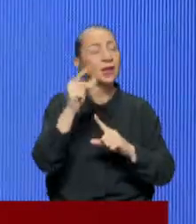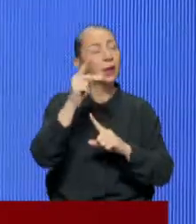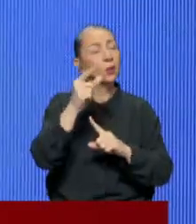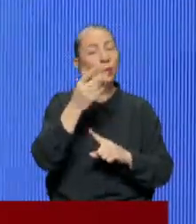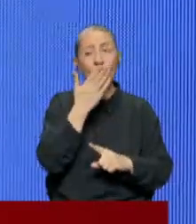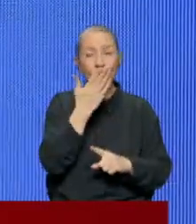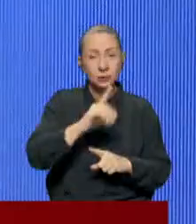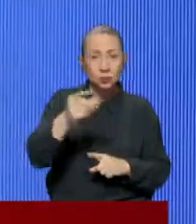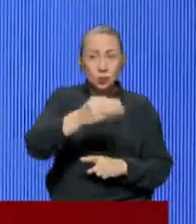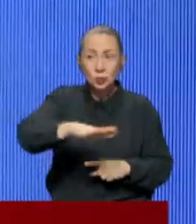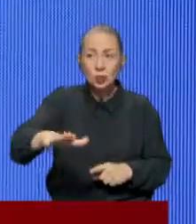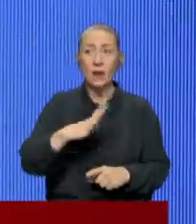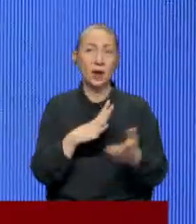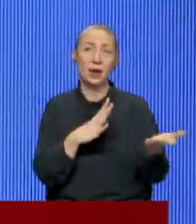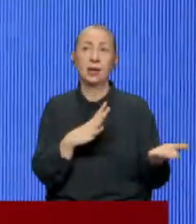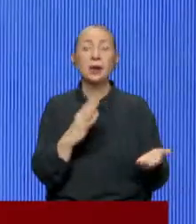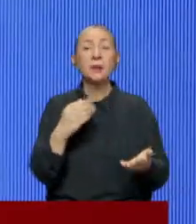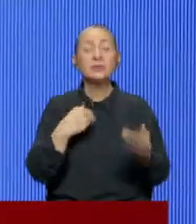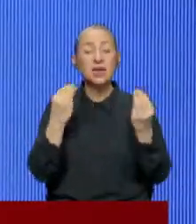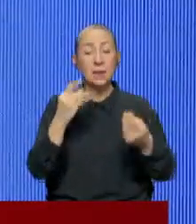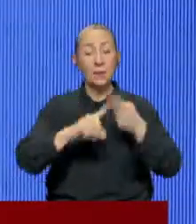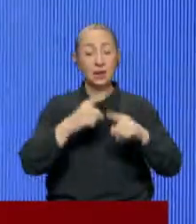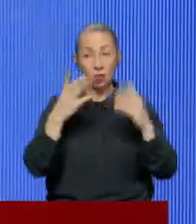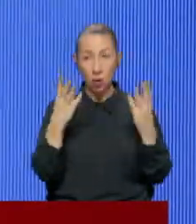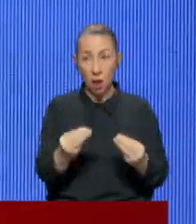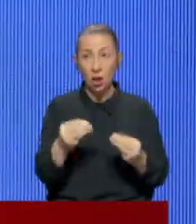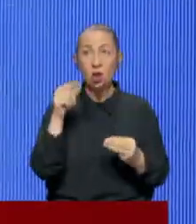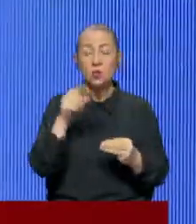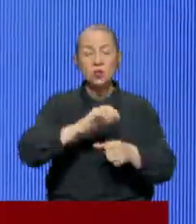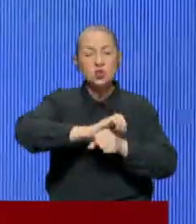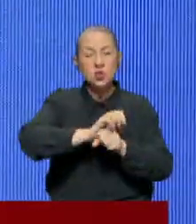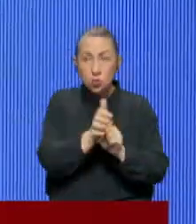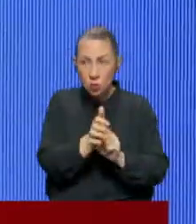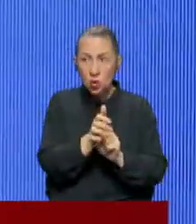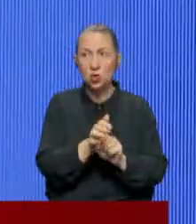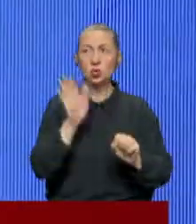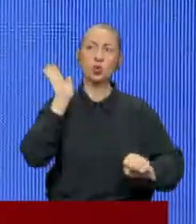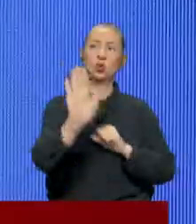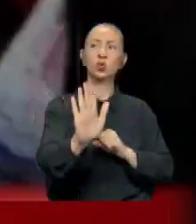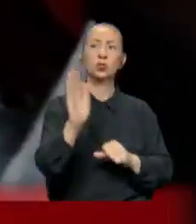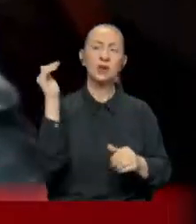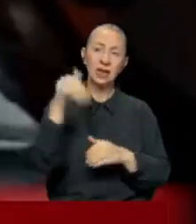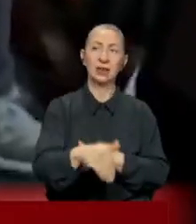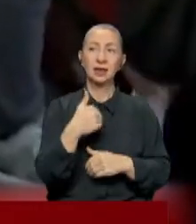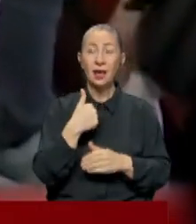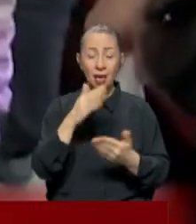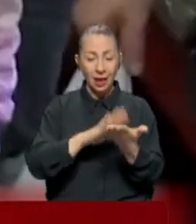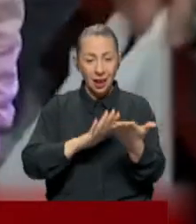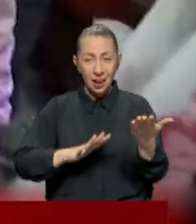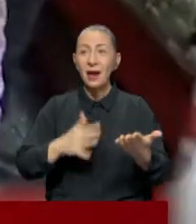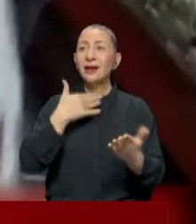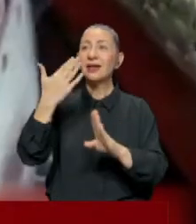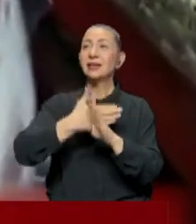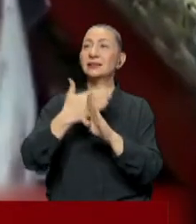ilkokulda okuyan çocuklar var. Biz İYİ Parti olarak bu zulmü durdurmaya geldik. Elinde karnesiyle